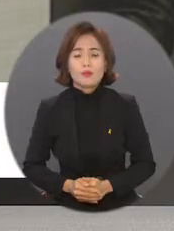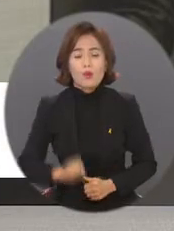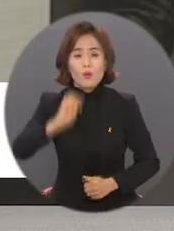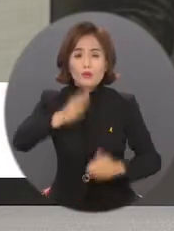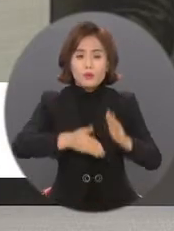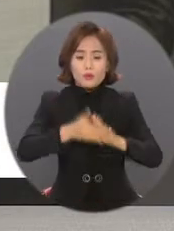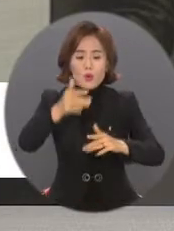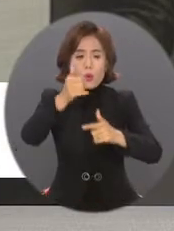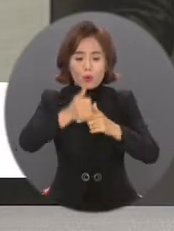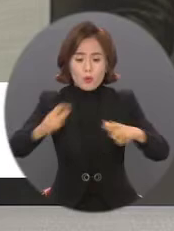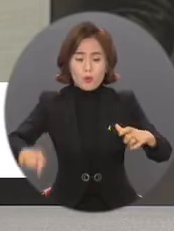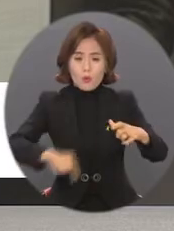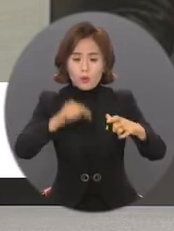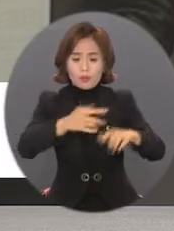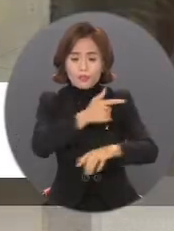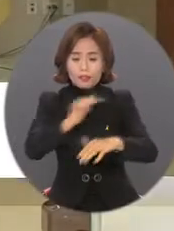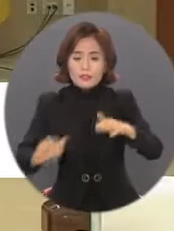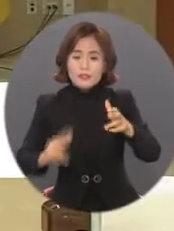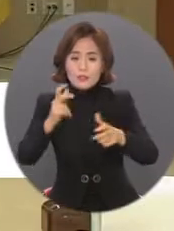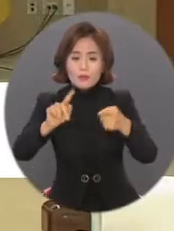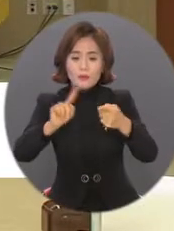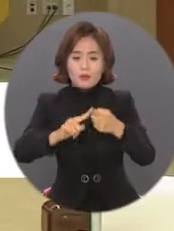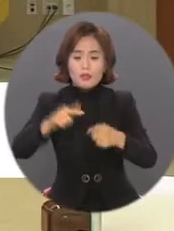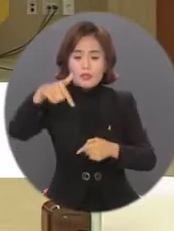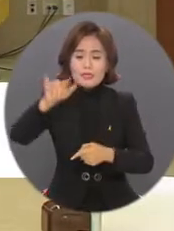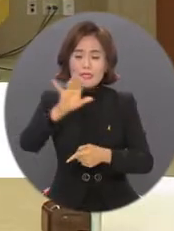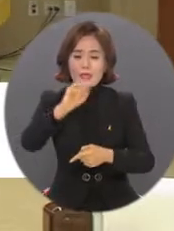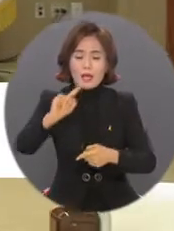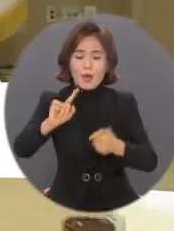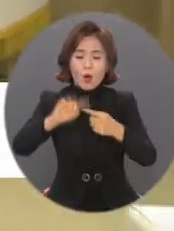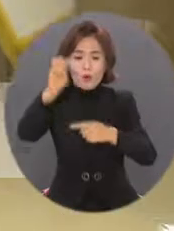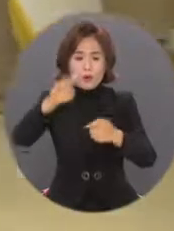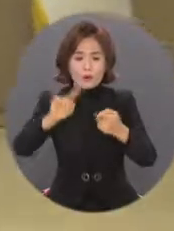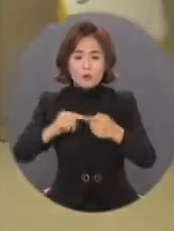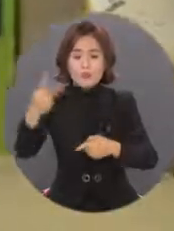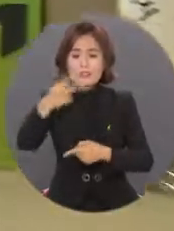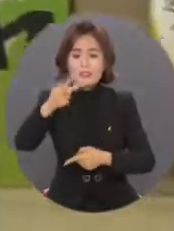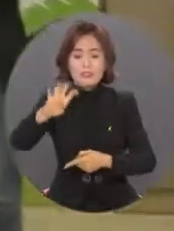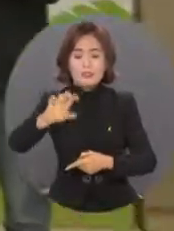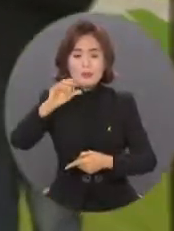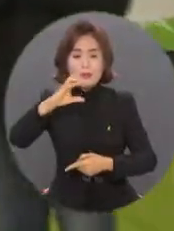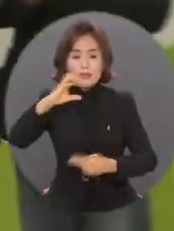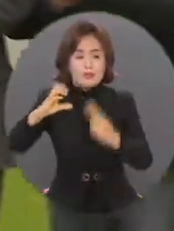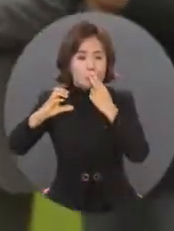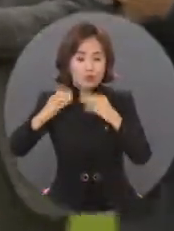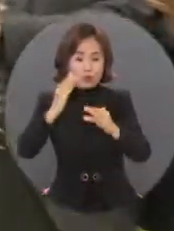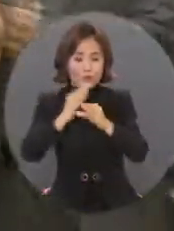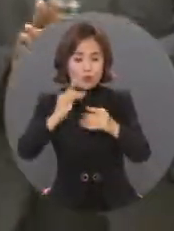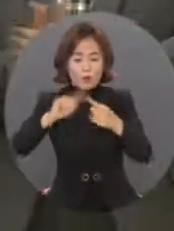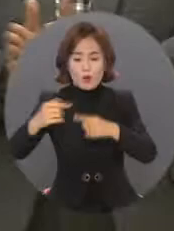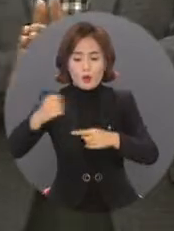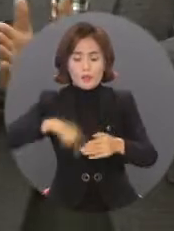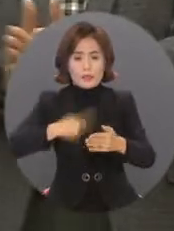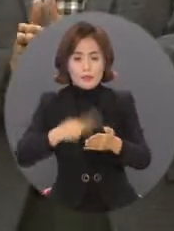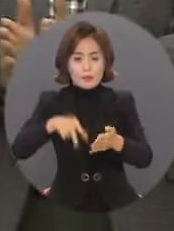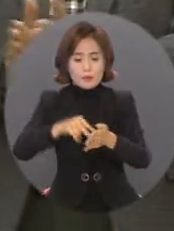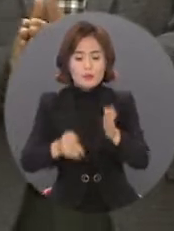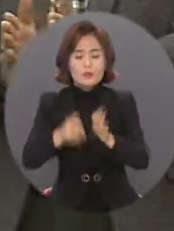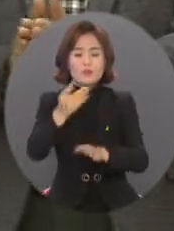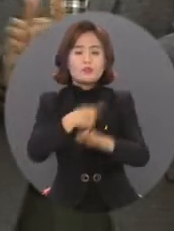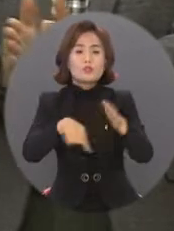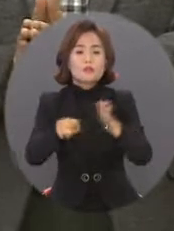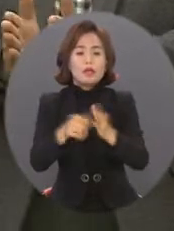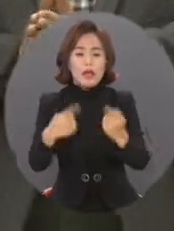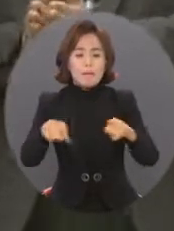광주시가 호남권 최대 사업장인 디아 5 토렌드 광주와 2004 15년 탄소 중립과 에너지 자립도 시 실현을 위해